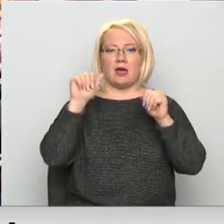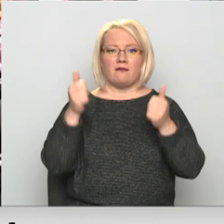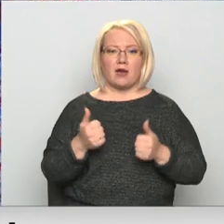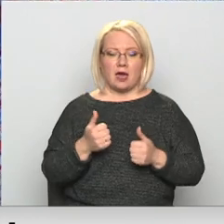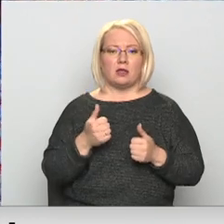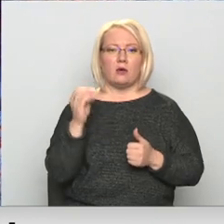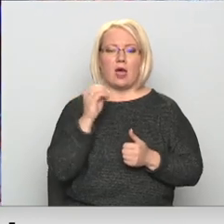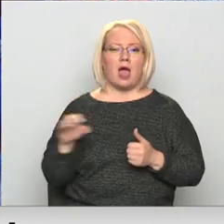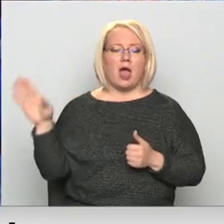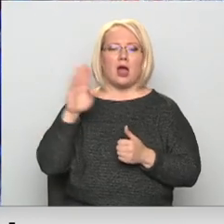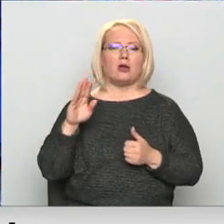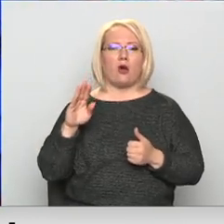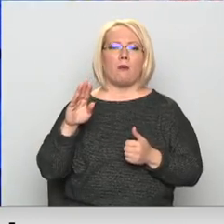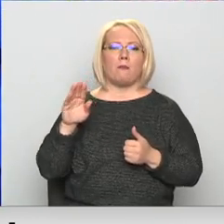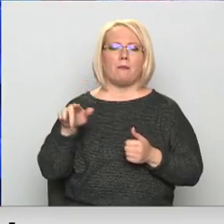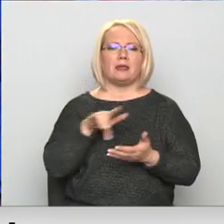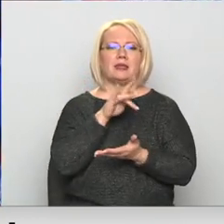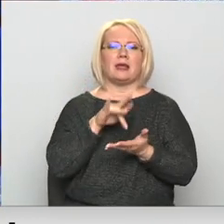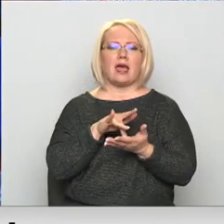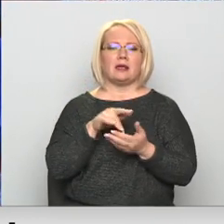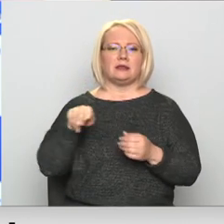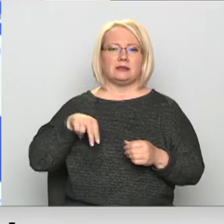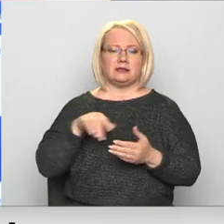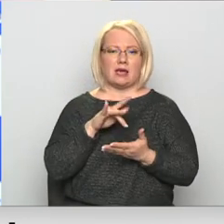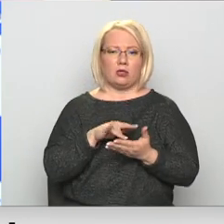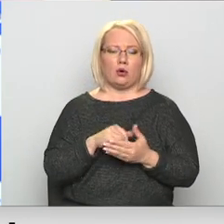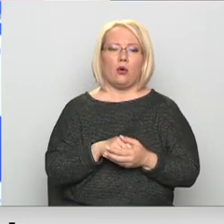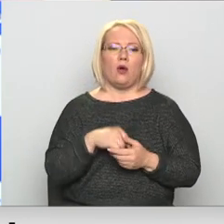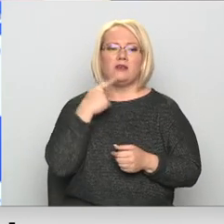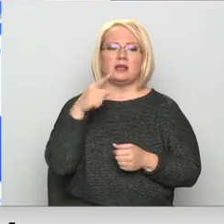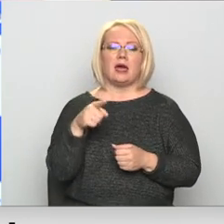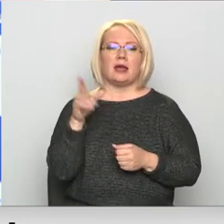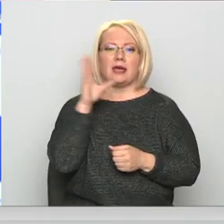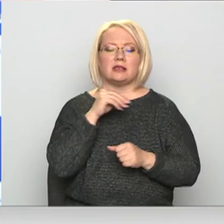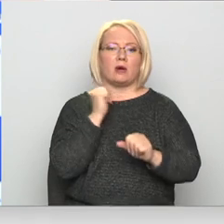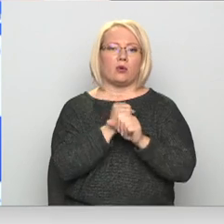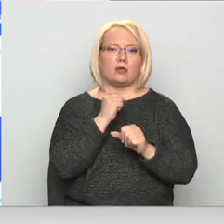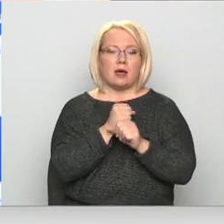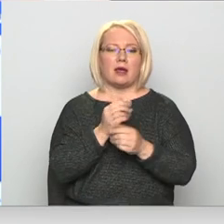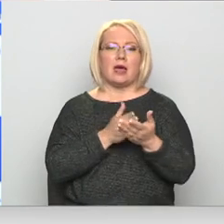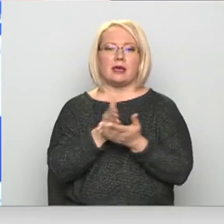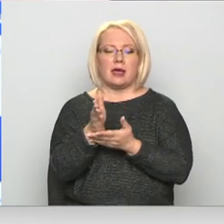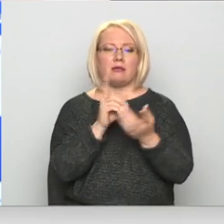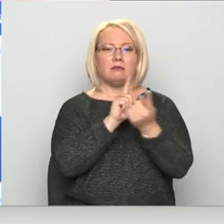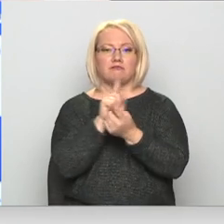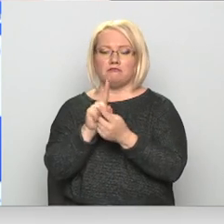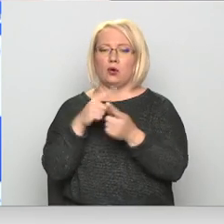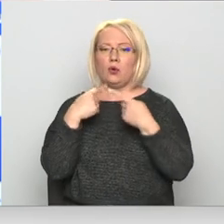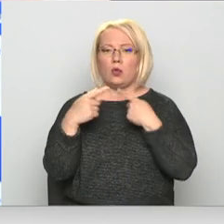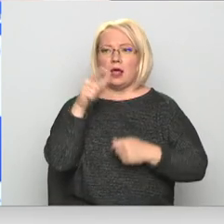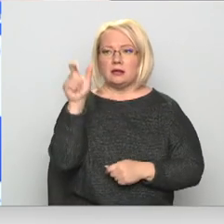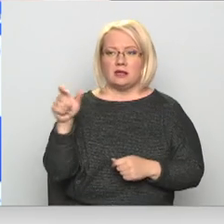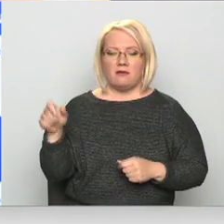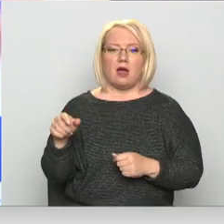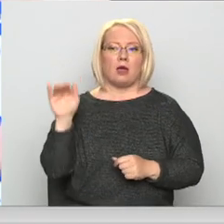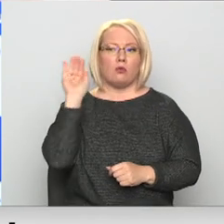Direct centru. Tā ir vienkārši lieliski iespēja mums darīt to, ko mēs taisījāmies darīt. Iet runāt ar cilvēkiem, uzklausīt,